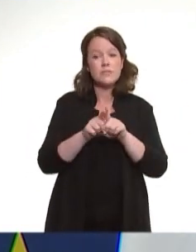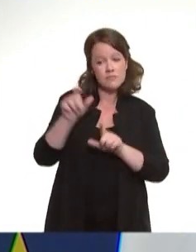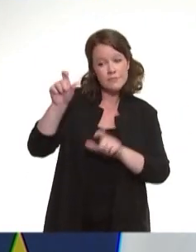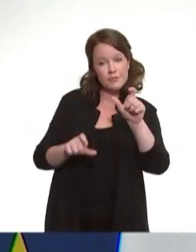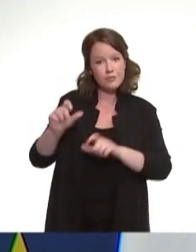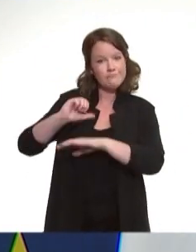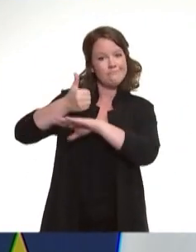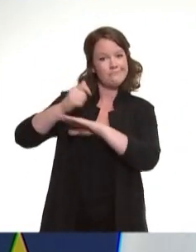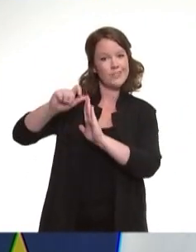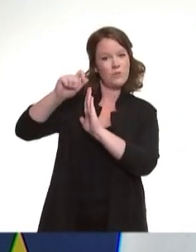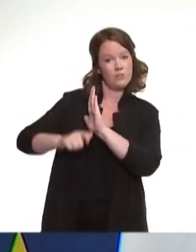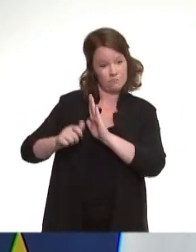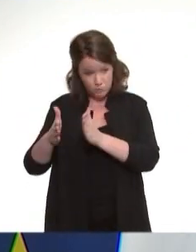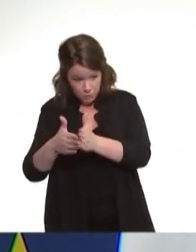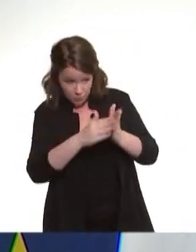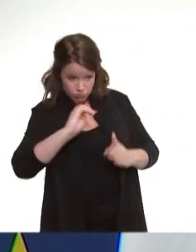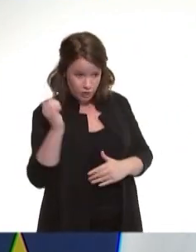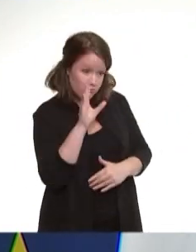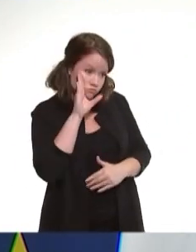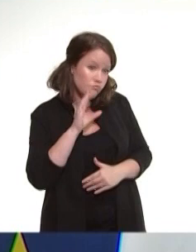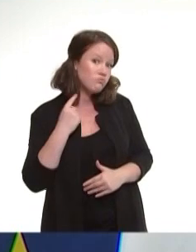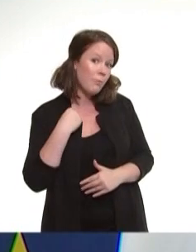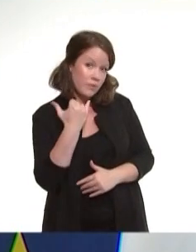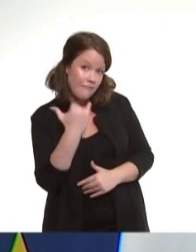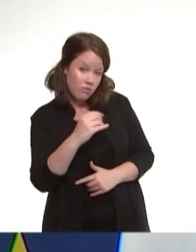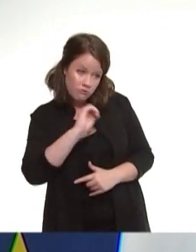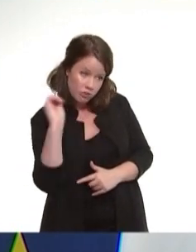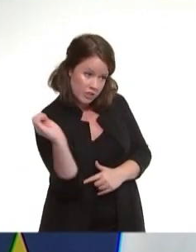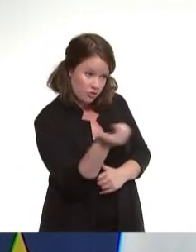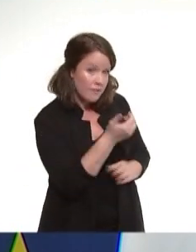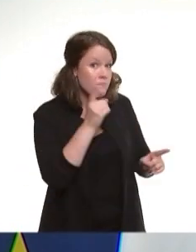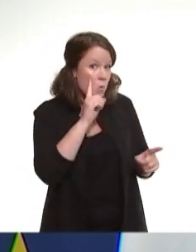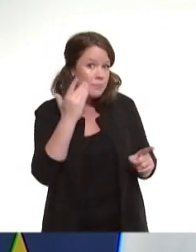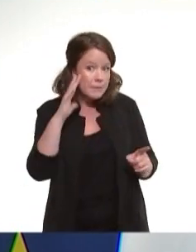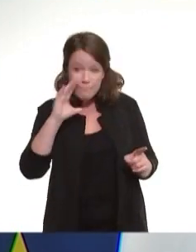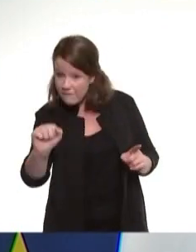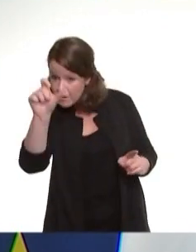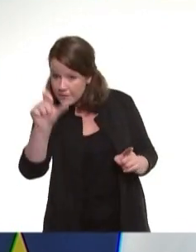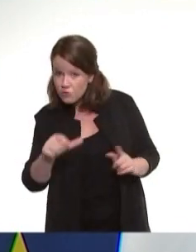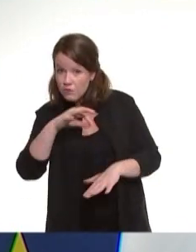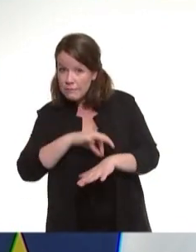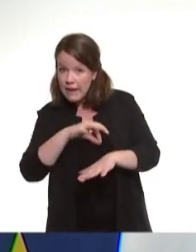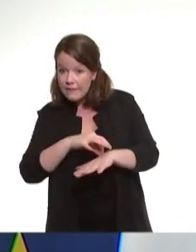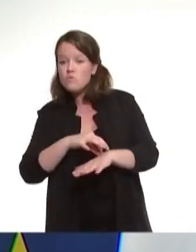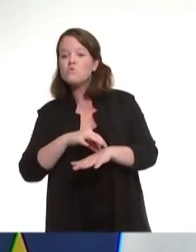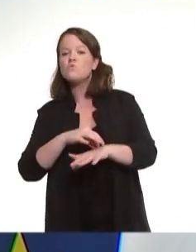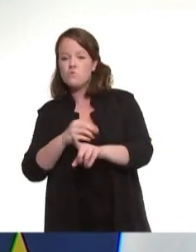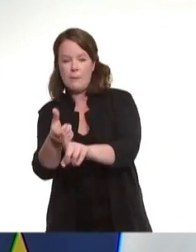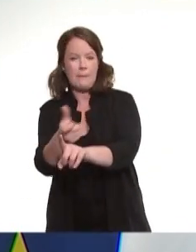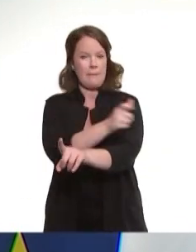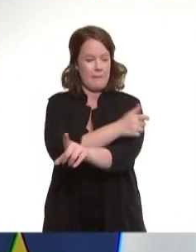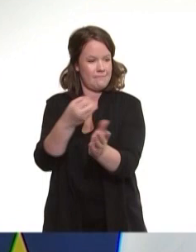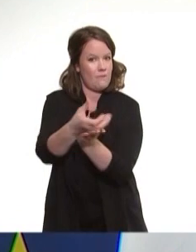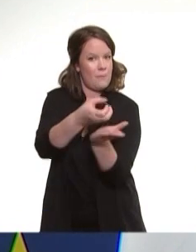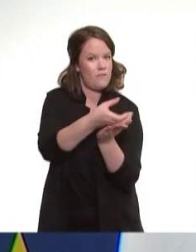vos coordonnées pour qu'on puisse vous rappeler si d'aventuré un cluster et est identifié dans ledit restaurant il est fondamental que